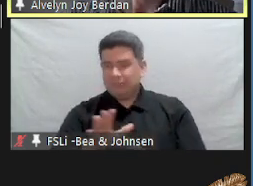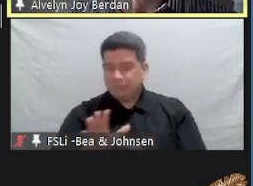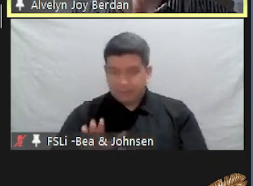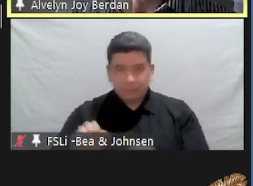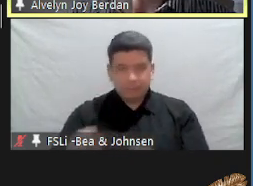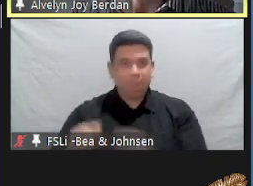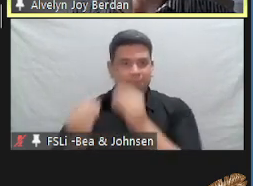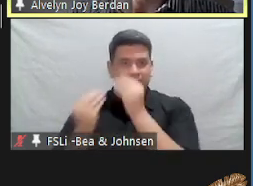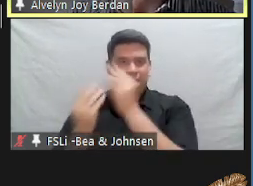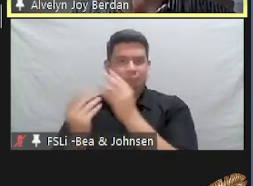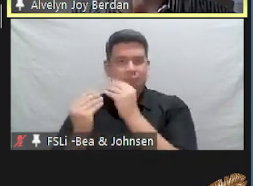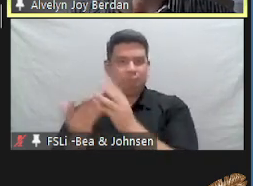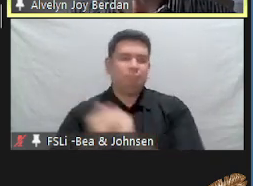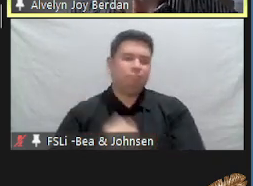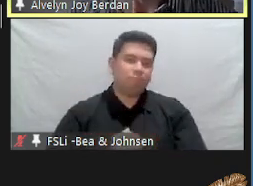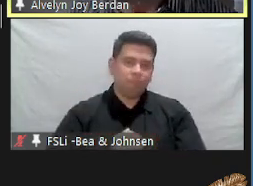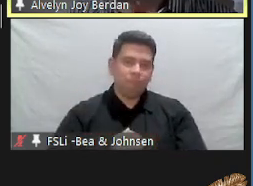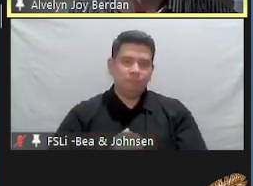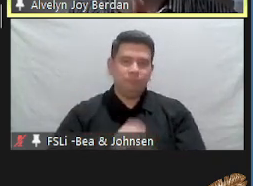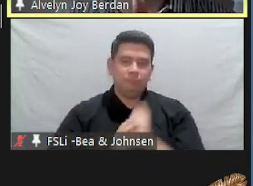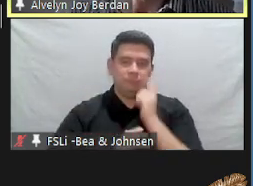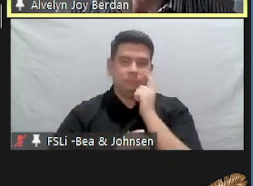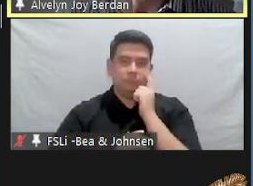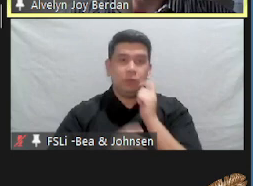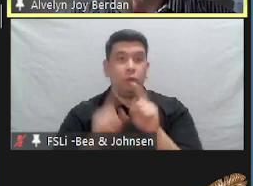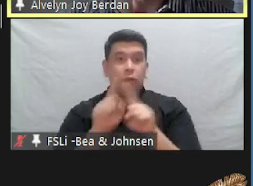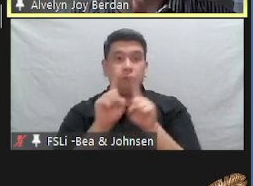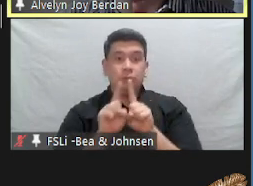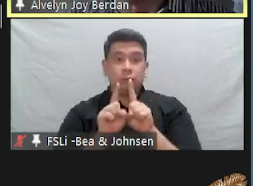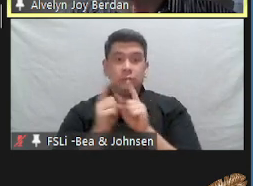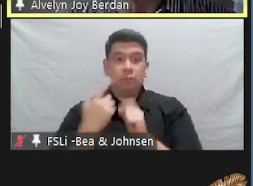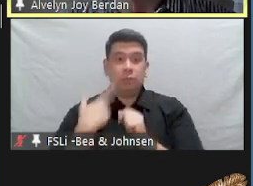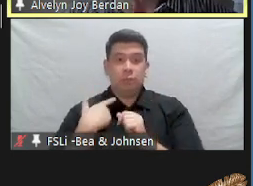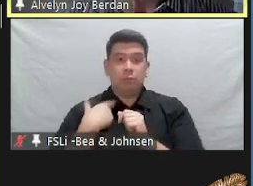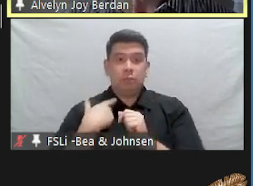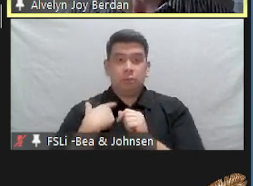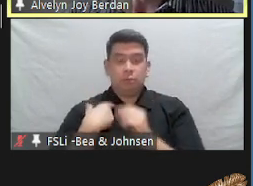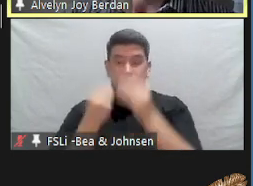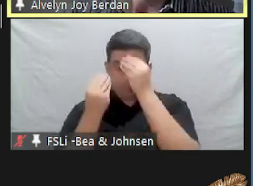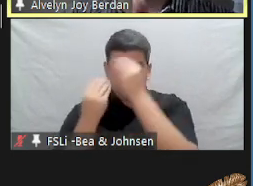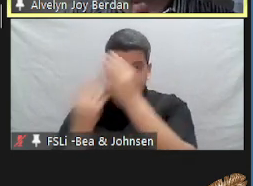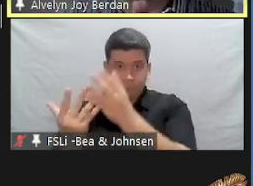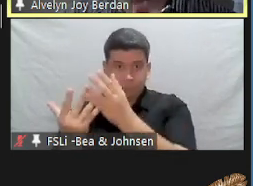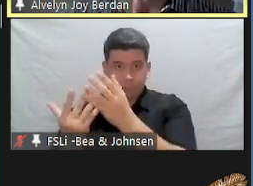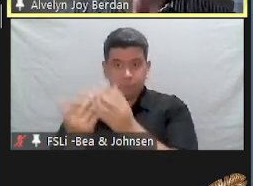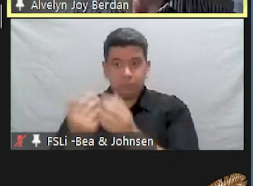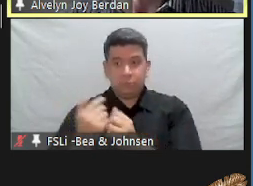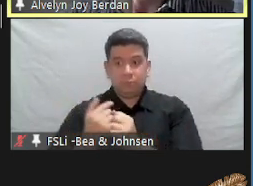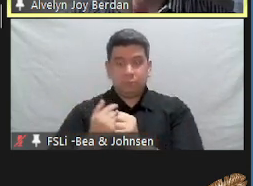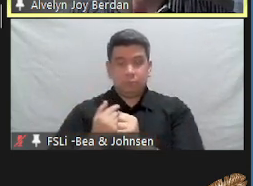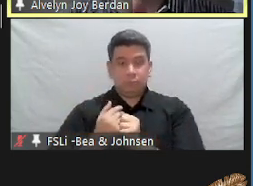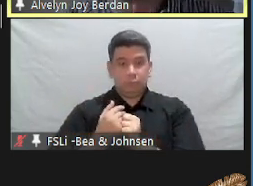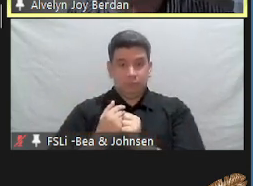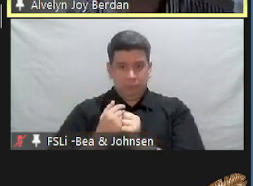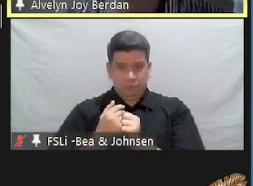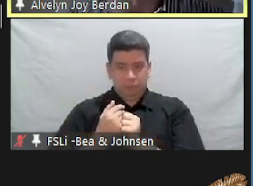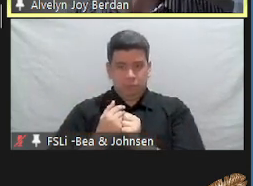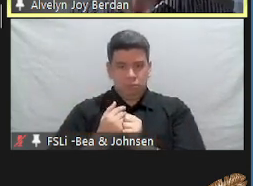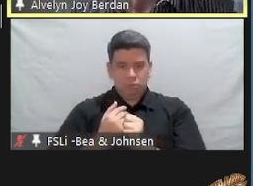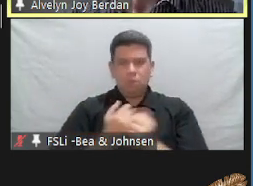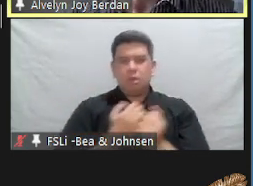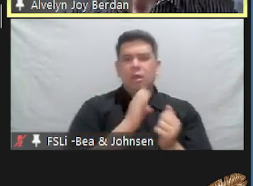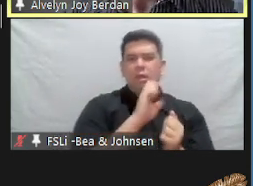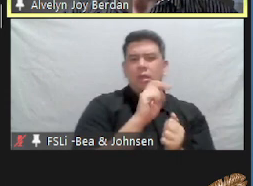ating organisasyon ng INER. Syempre, pag meron kayong ipinaabot, gagawan natin yan ng kaukulang